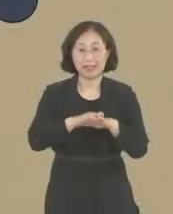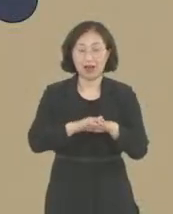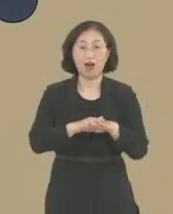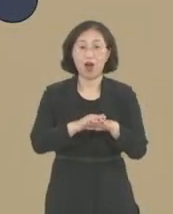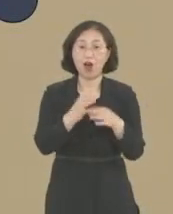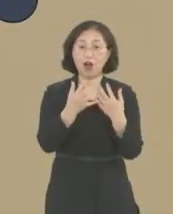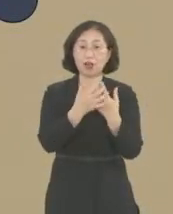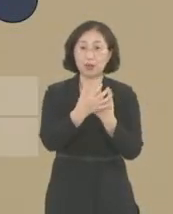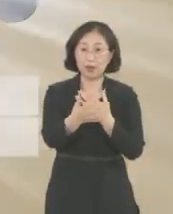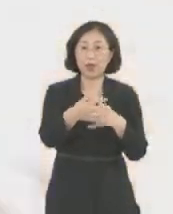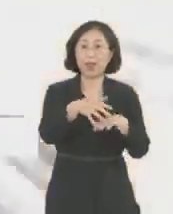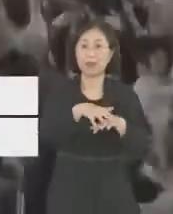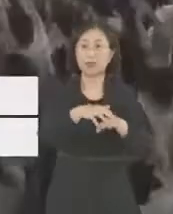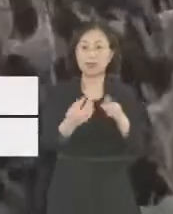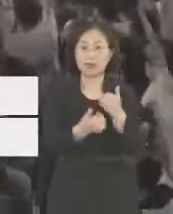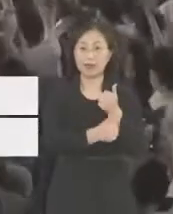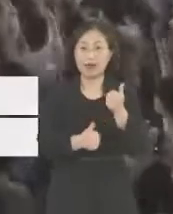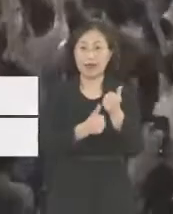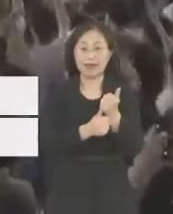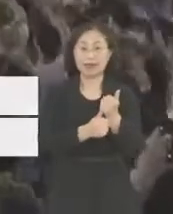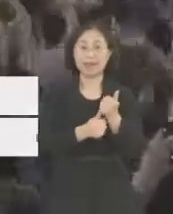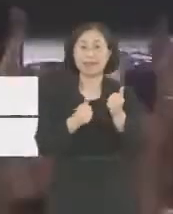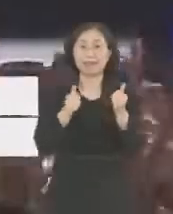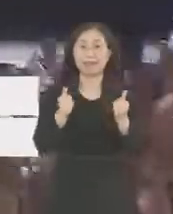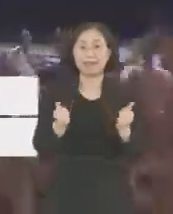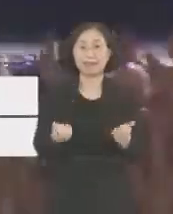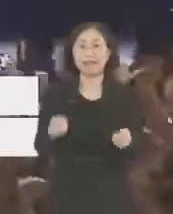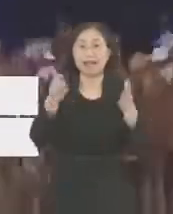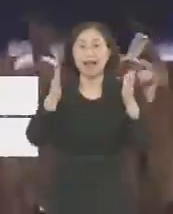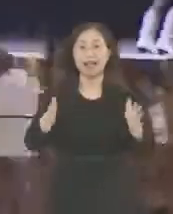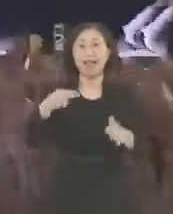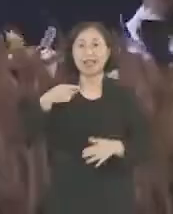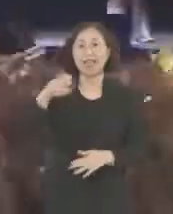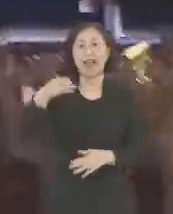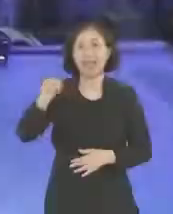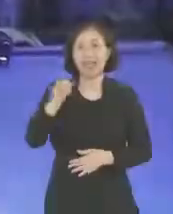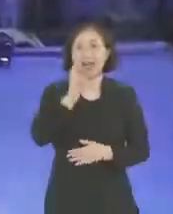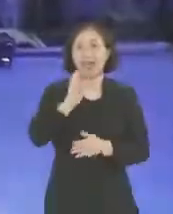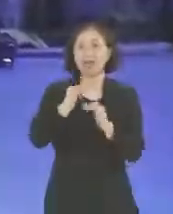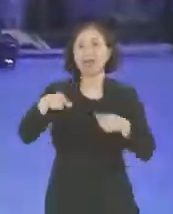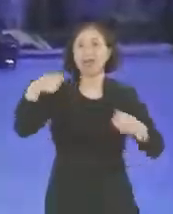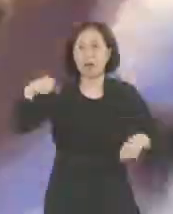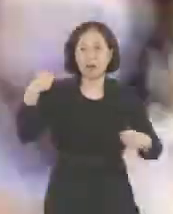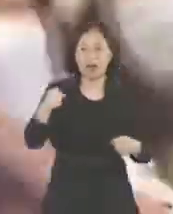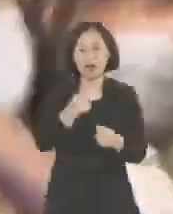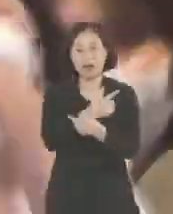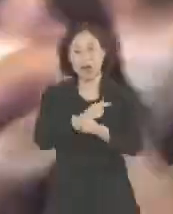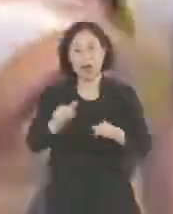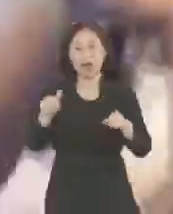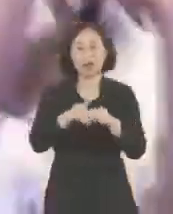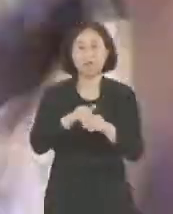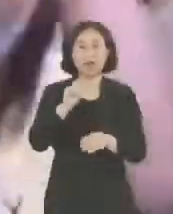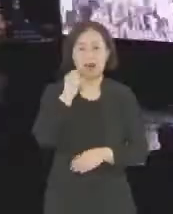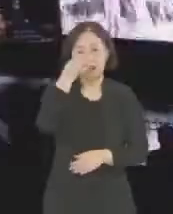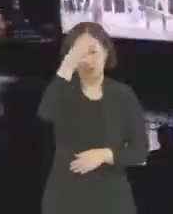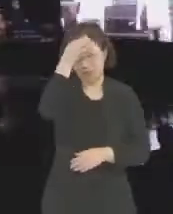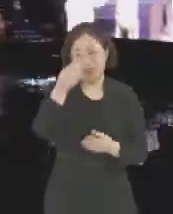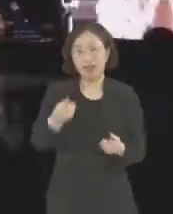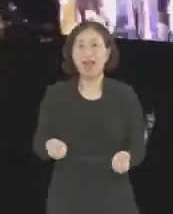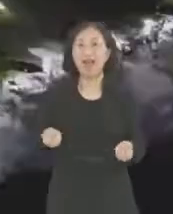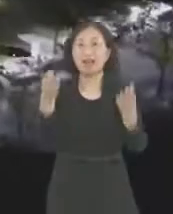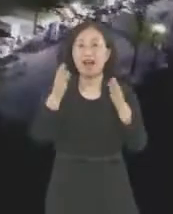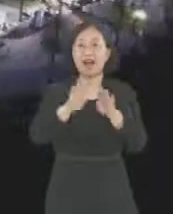uclg 총회 조직인해 총회 기간 싸이가 참여하는 k팝 콘서트와 세계 시민 축제 등 다채로운 문화 예술 행사들이